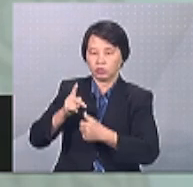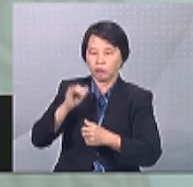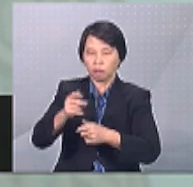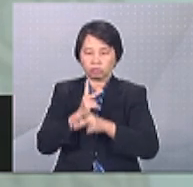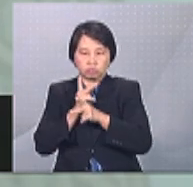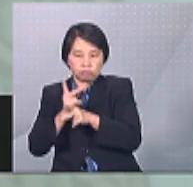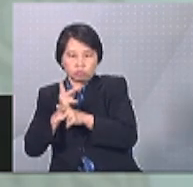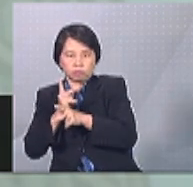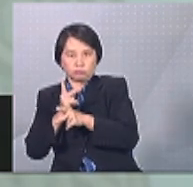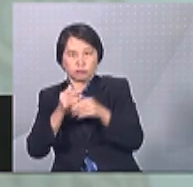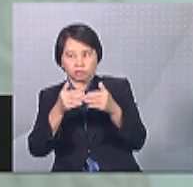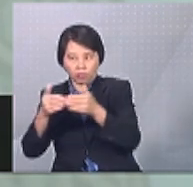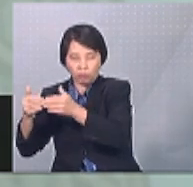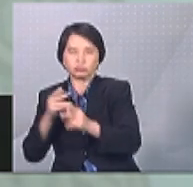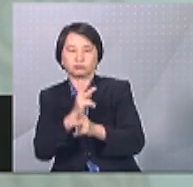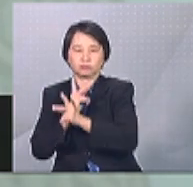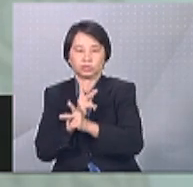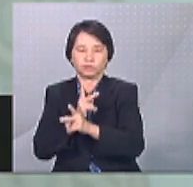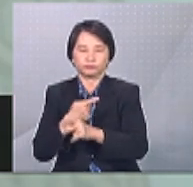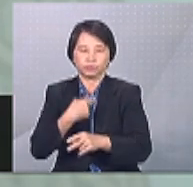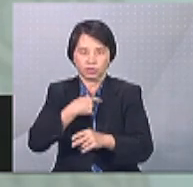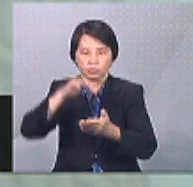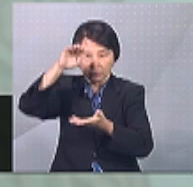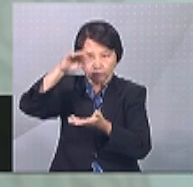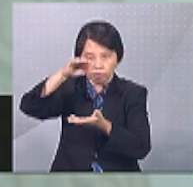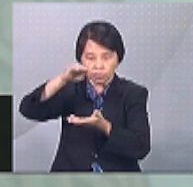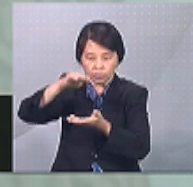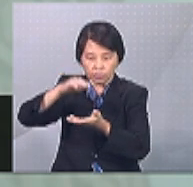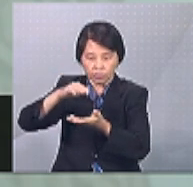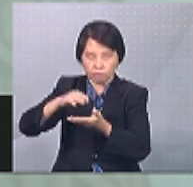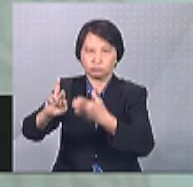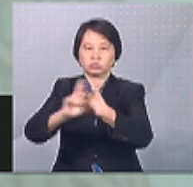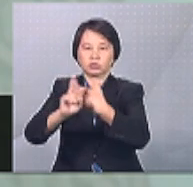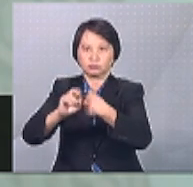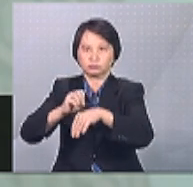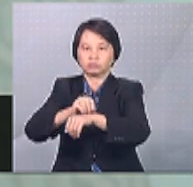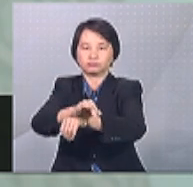and so as we can actually reduce the risk of infection.